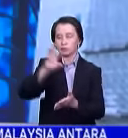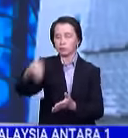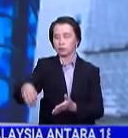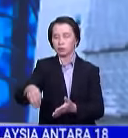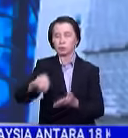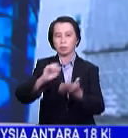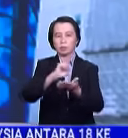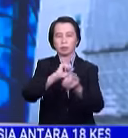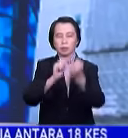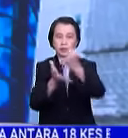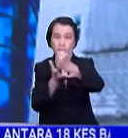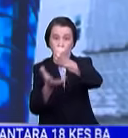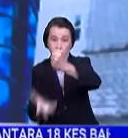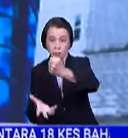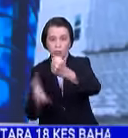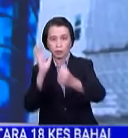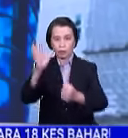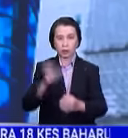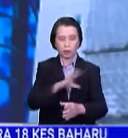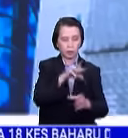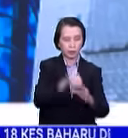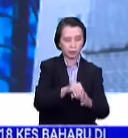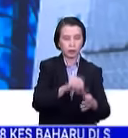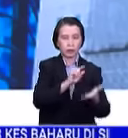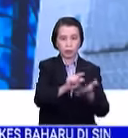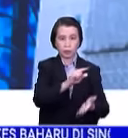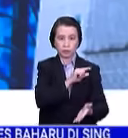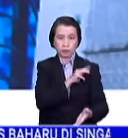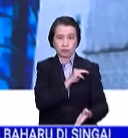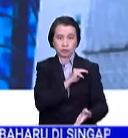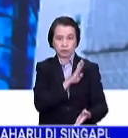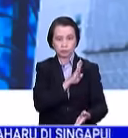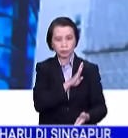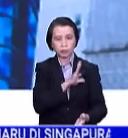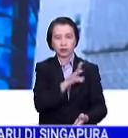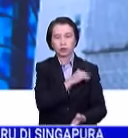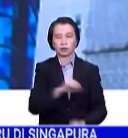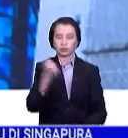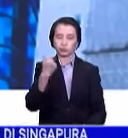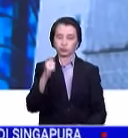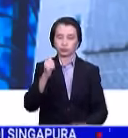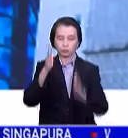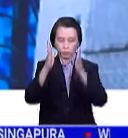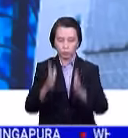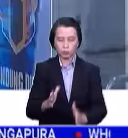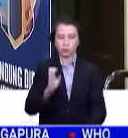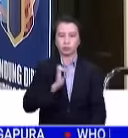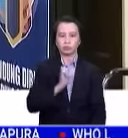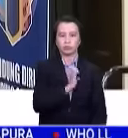Amanah Bencana. Ia akan melibatkan gaji Menteri Besar dan 10 exco-nya.